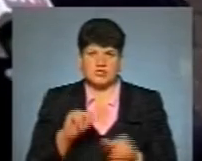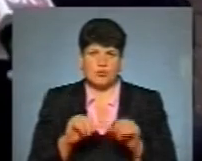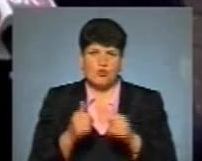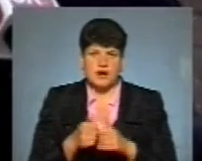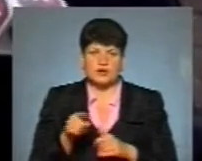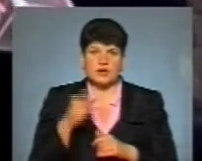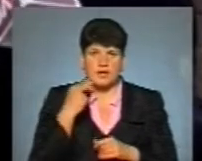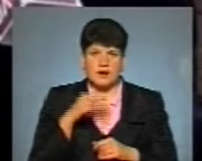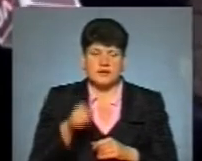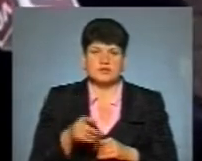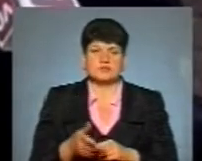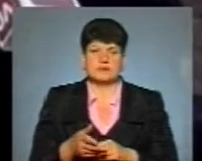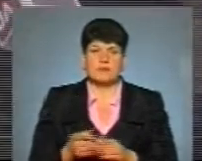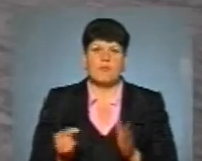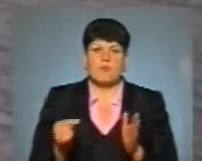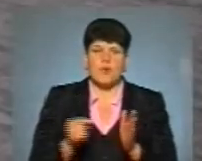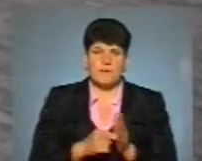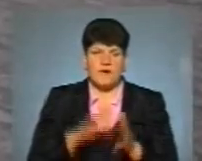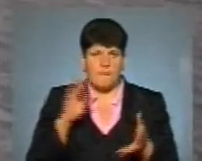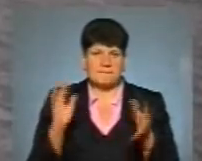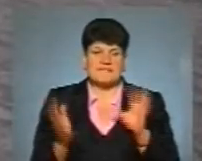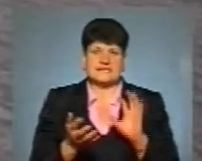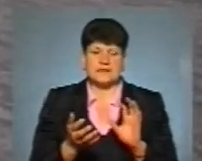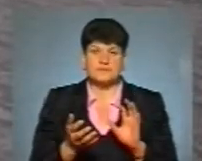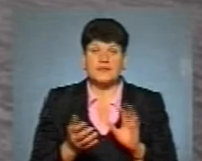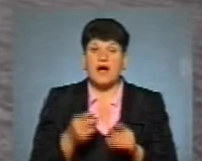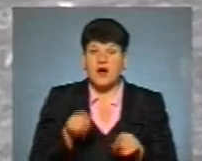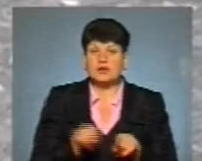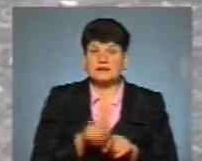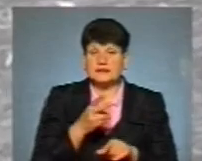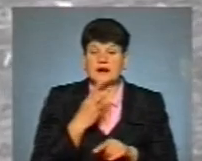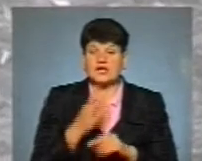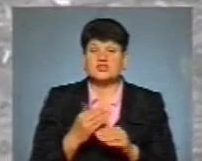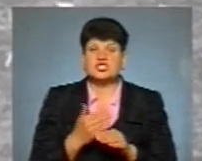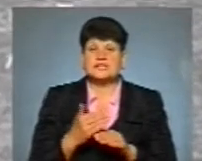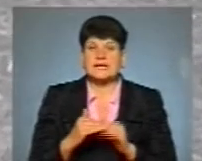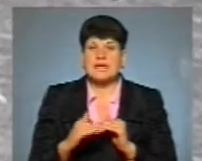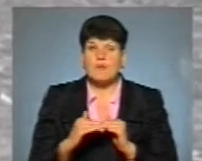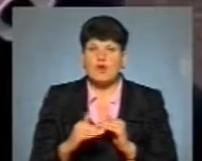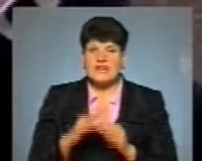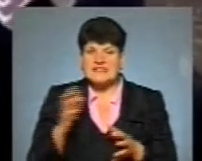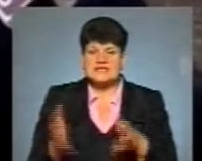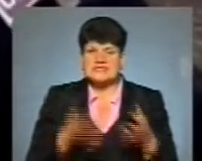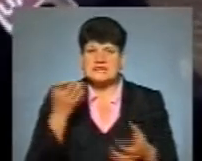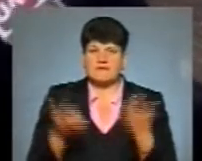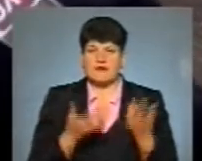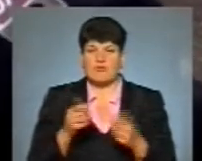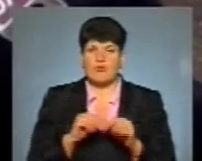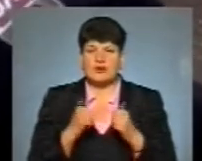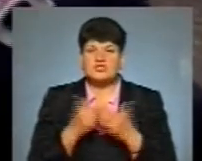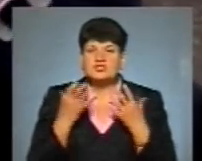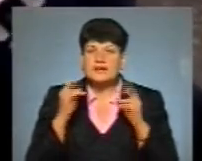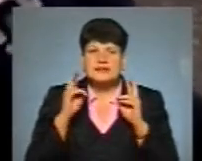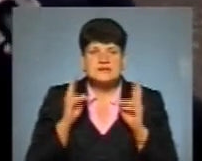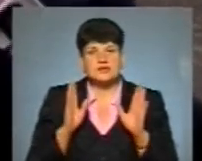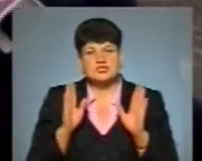той кращий якраз там попав під стихію. А так виглядає частина поля, де вітер позривав буряки. Степан Коціра каже, ще не знає,